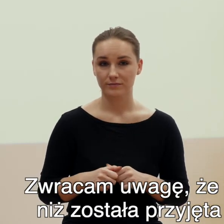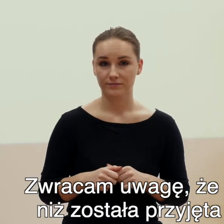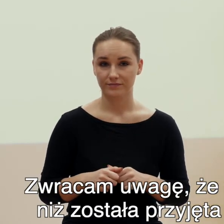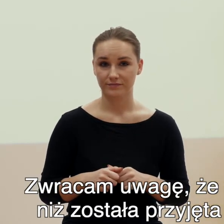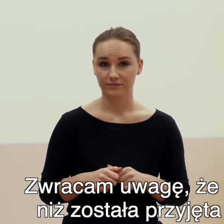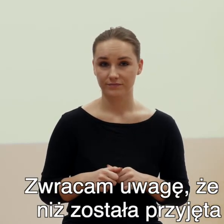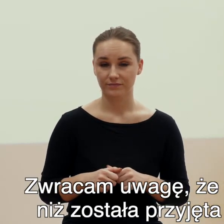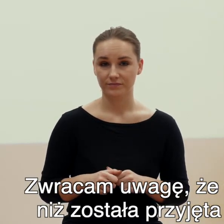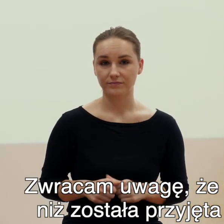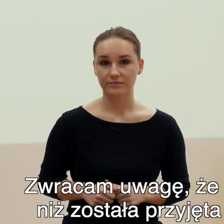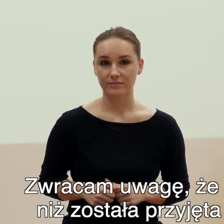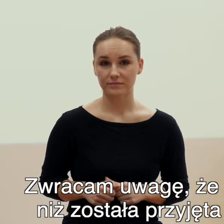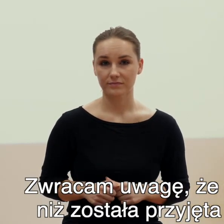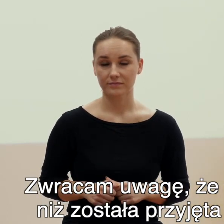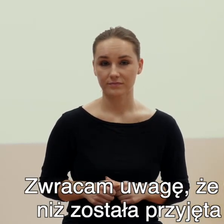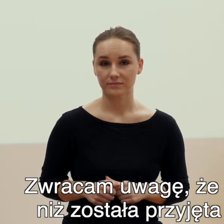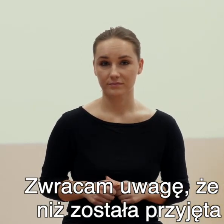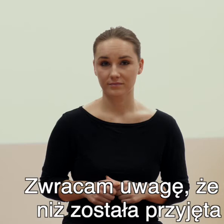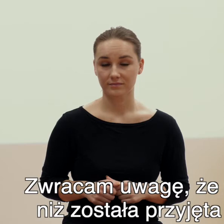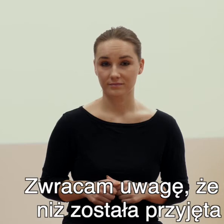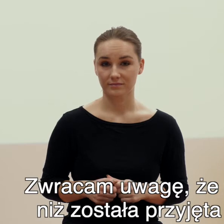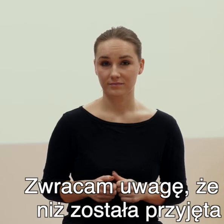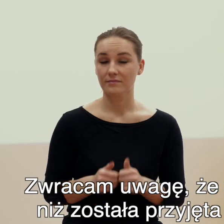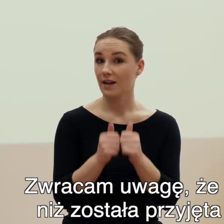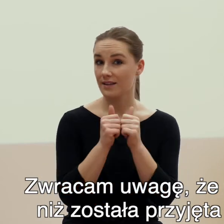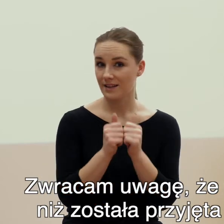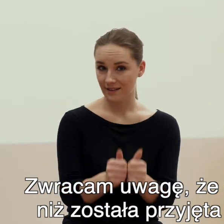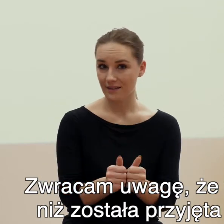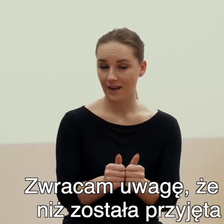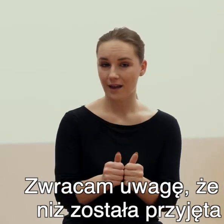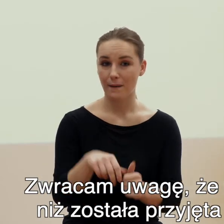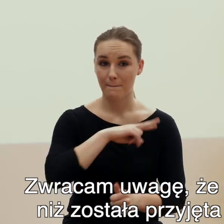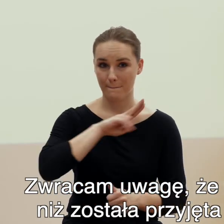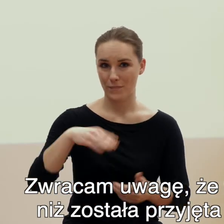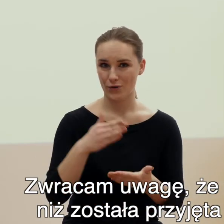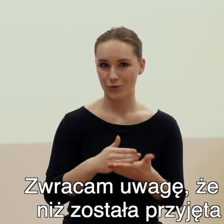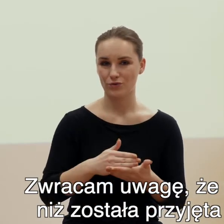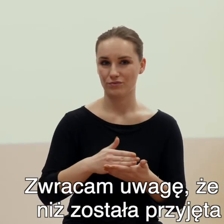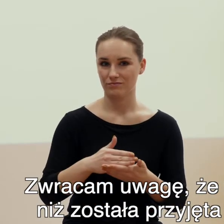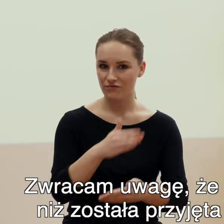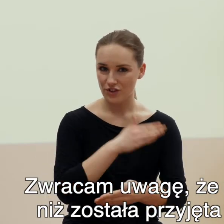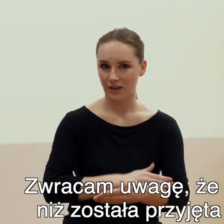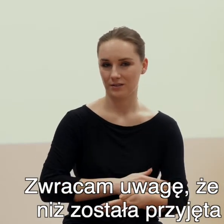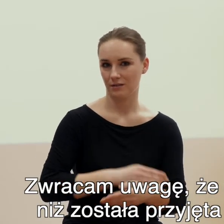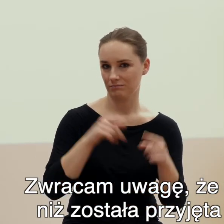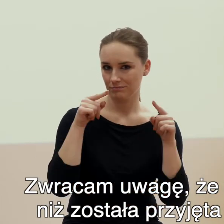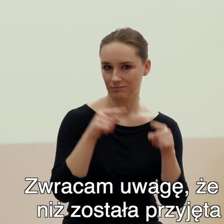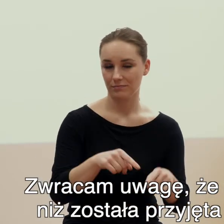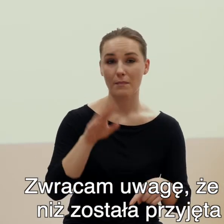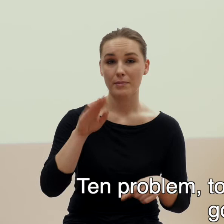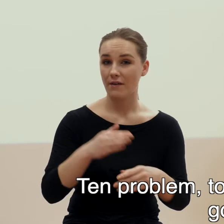wyzwanie to, że to zadanie podjęliśmy wcześniej niż została przyjęta ustawa o osobach ze szczególnymi